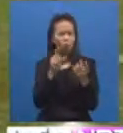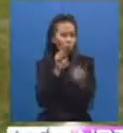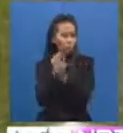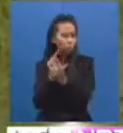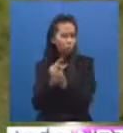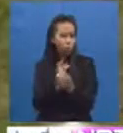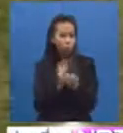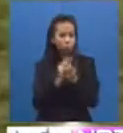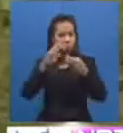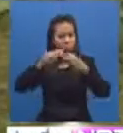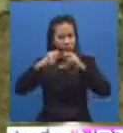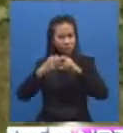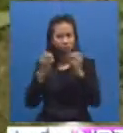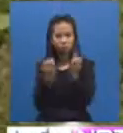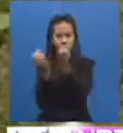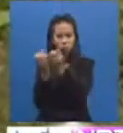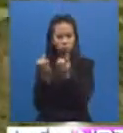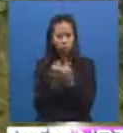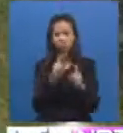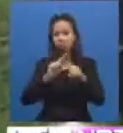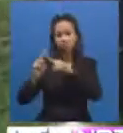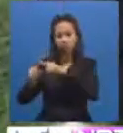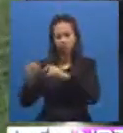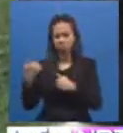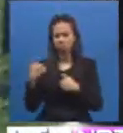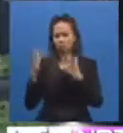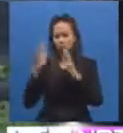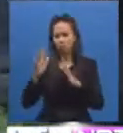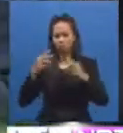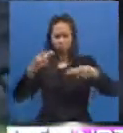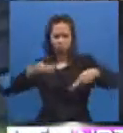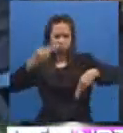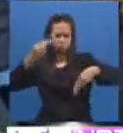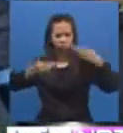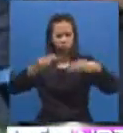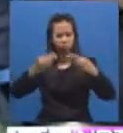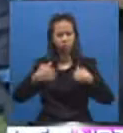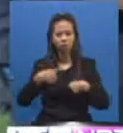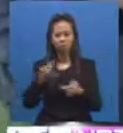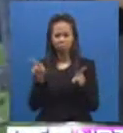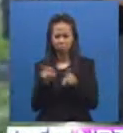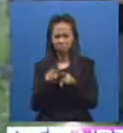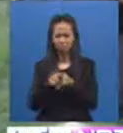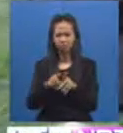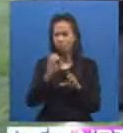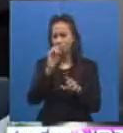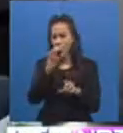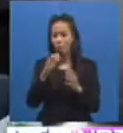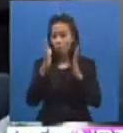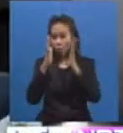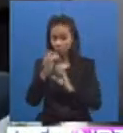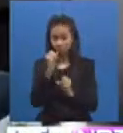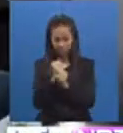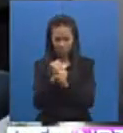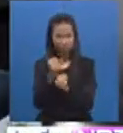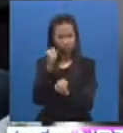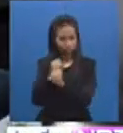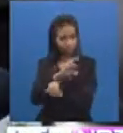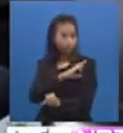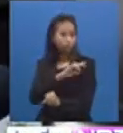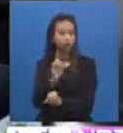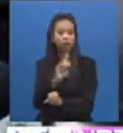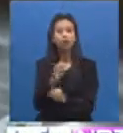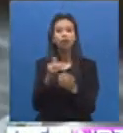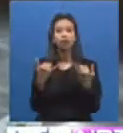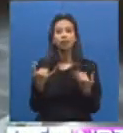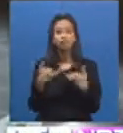ที่ซึ่งมักจะถูกโจมตีจากกลุ่มผู้ไม่หวังดีว่าเกิดการกลั่นแกล้งจากเจ้าหน้าที่ของรัฐซึ่งการนำเครื่องมือและวิธีทางด้าน